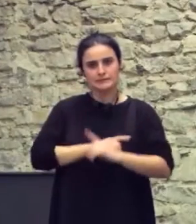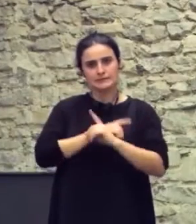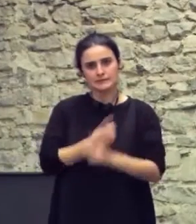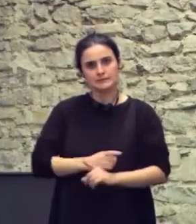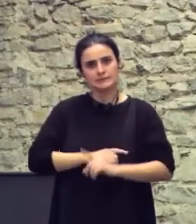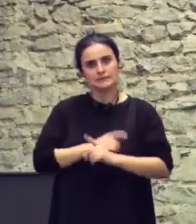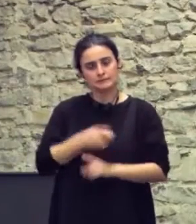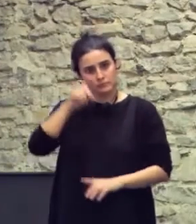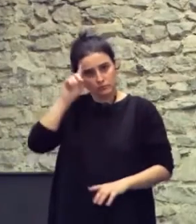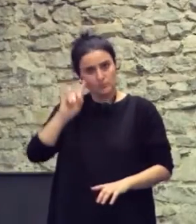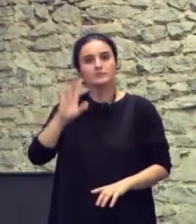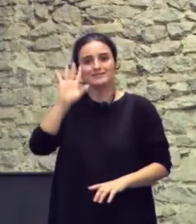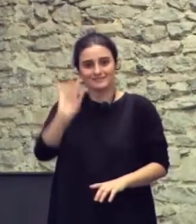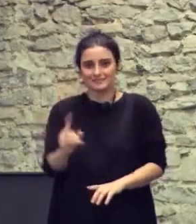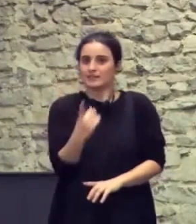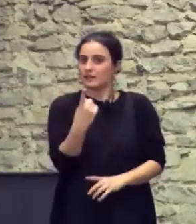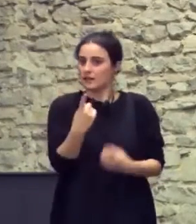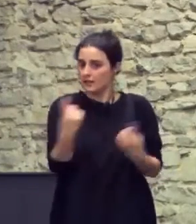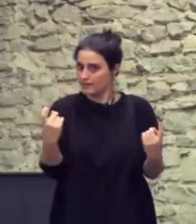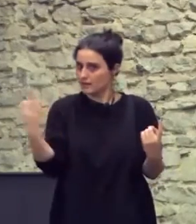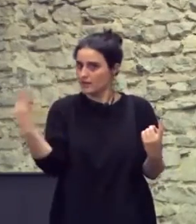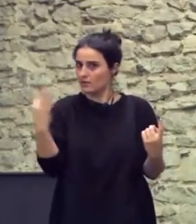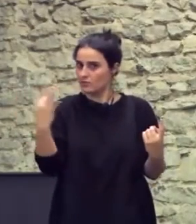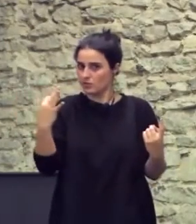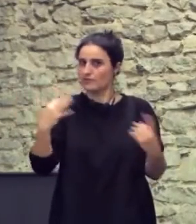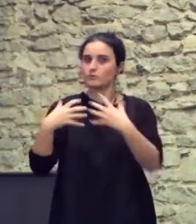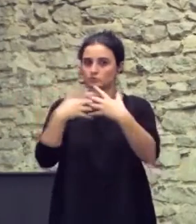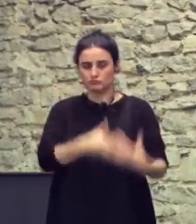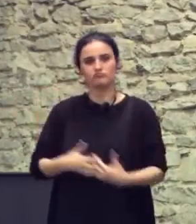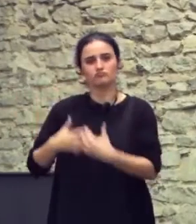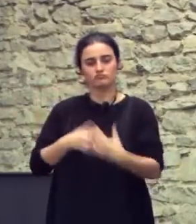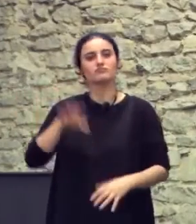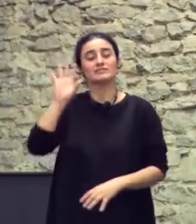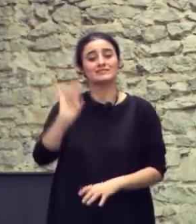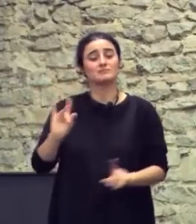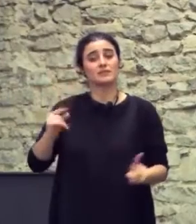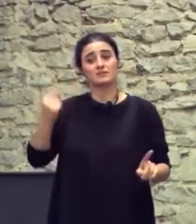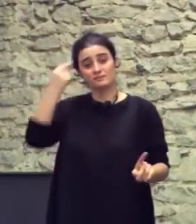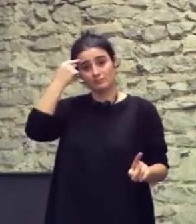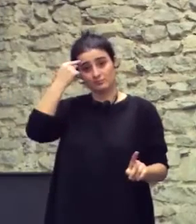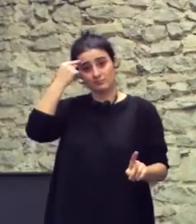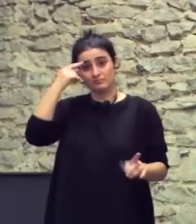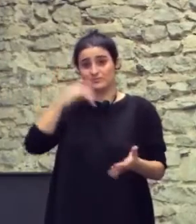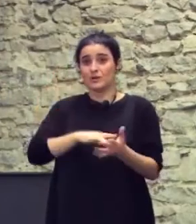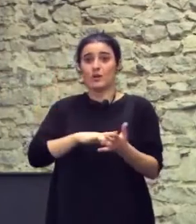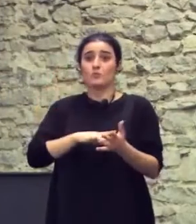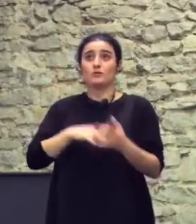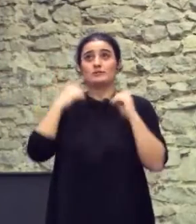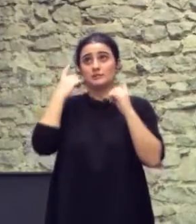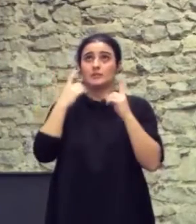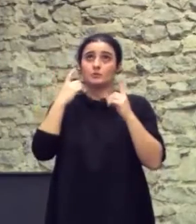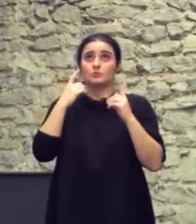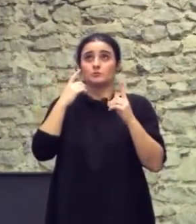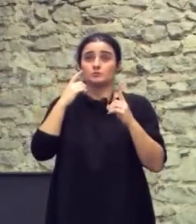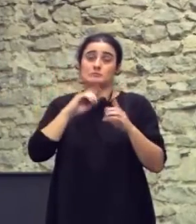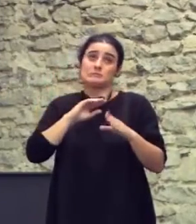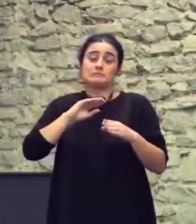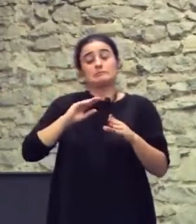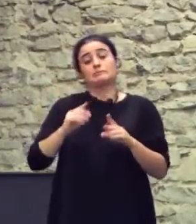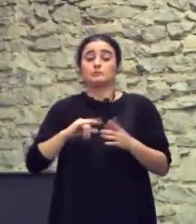da, oso potentea da eta nik uste dut aldarrikatu behar duela. Baina hor kontutan eduki behar dugu partxeak direla. Leku